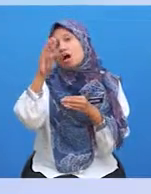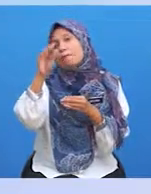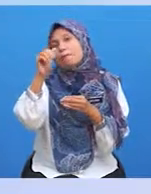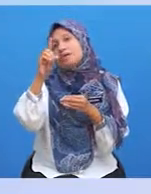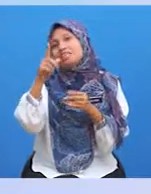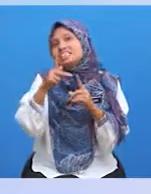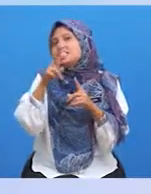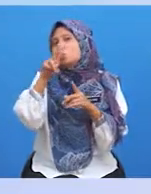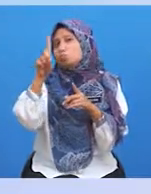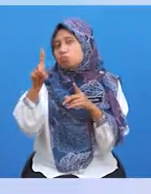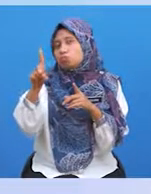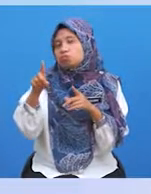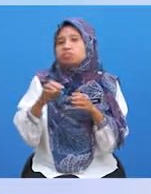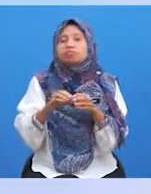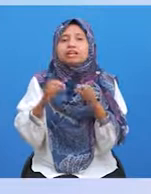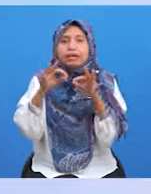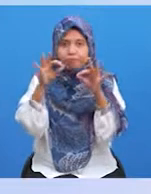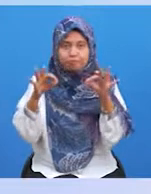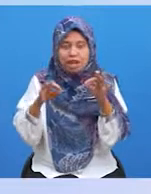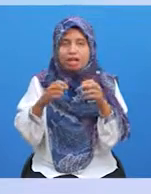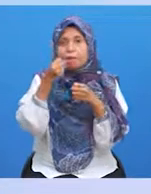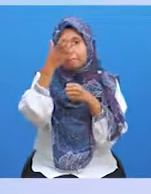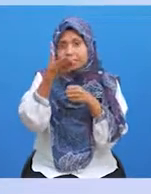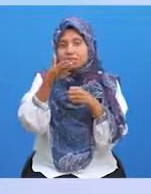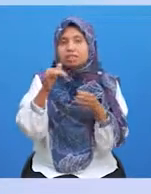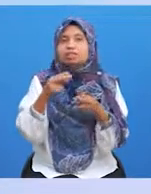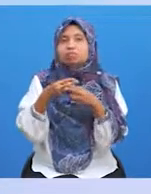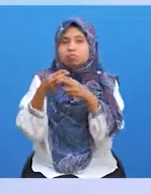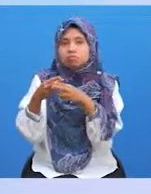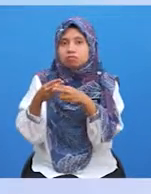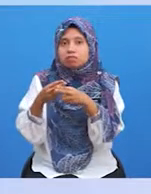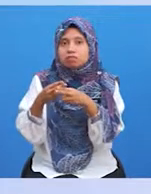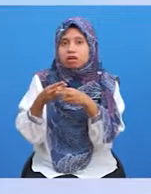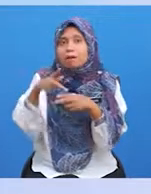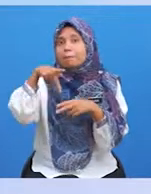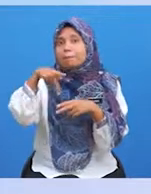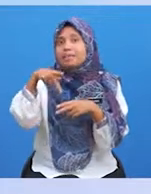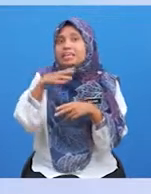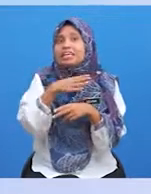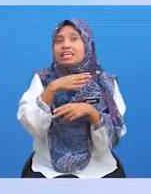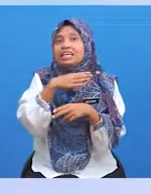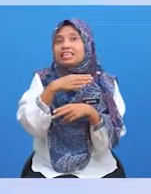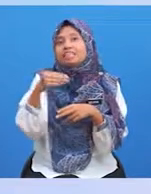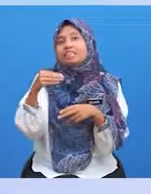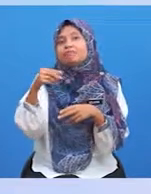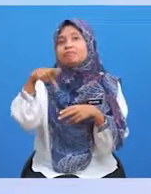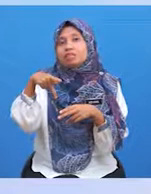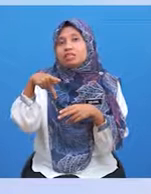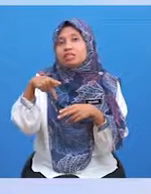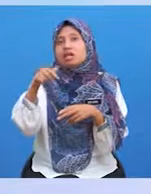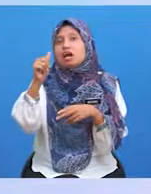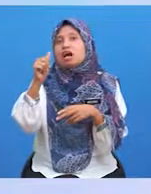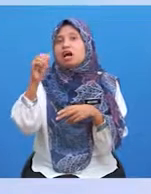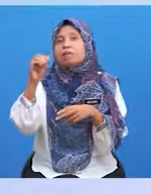ke-21. Ayat pernyataannya pula, pengajaran dan pembelajaran abad